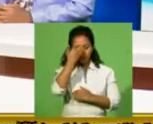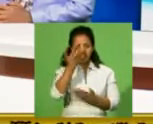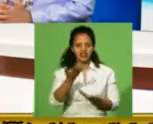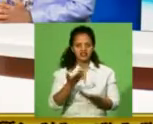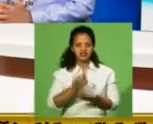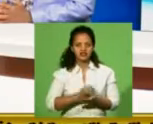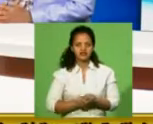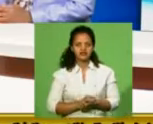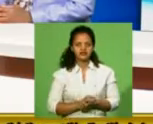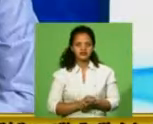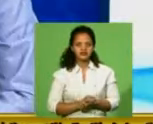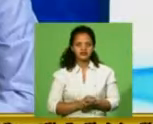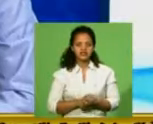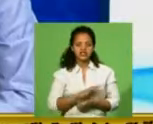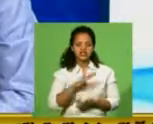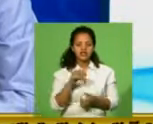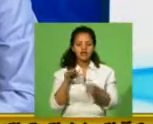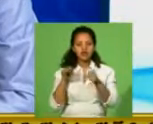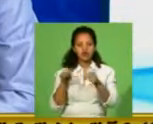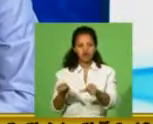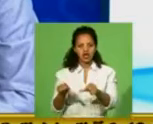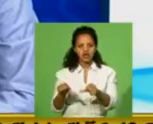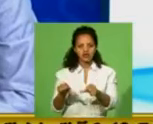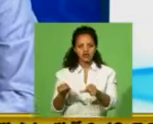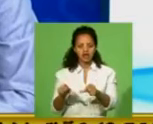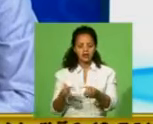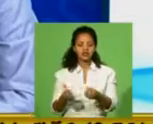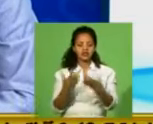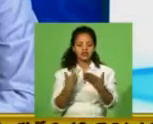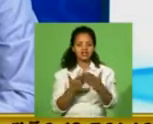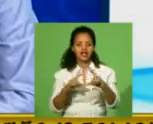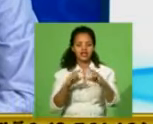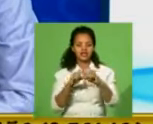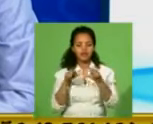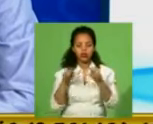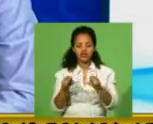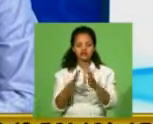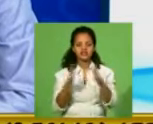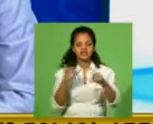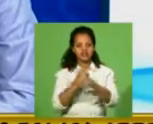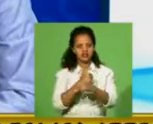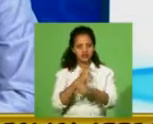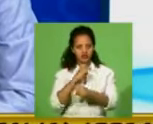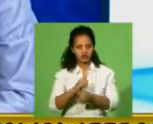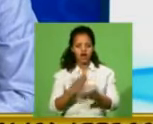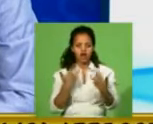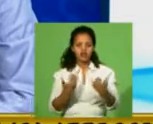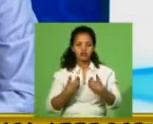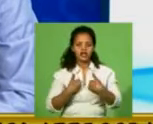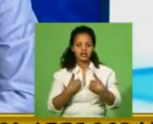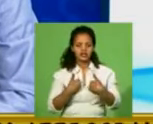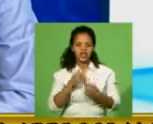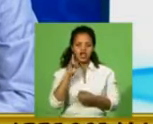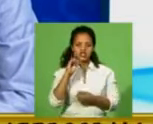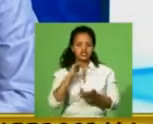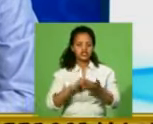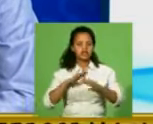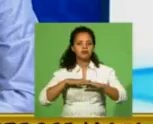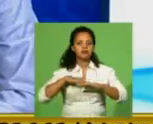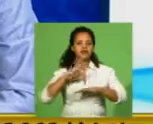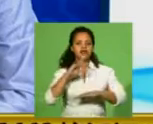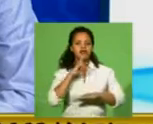እና ኳራንቲን ላይ አብዛኞቹን በዚህ አይነት የሚመጡትን የማቆየት ስራ በስፋት እየተሰራ ነው። አሁን ባለበት ከ1000 በላይ ነው